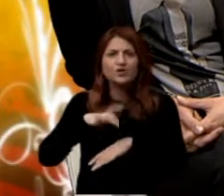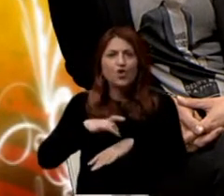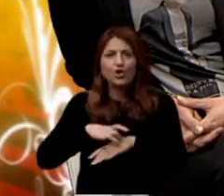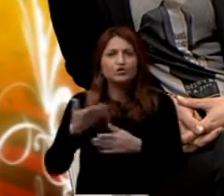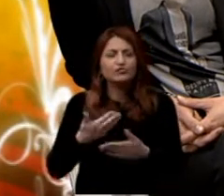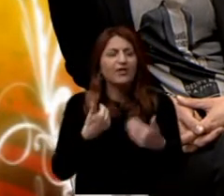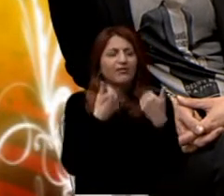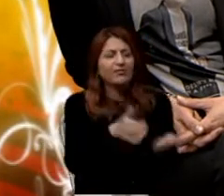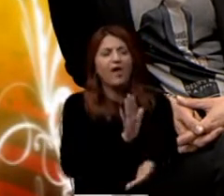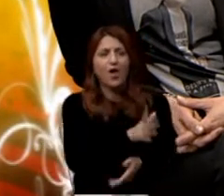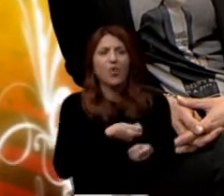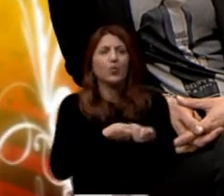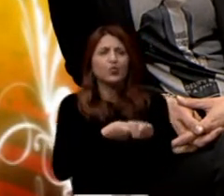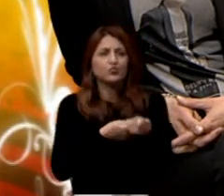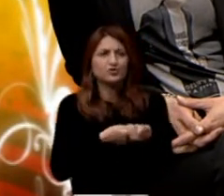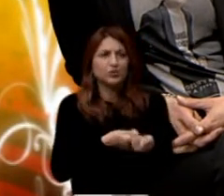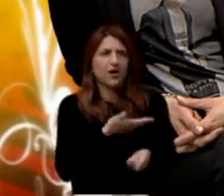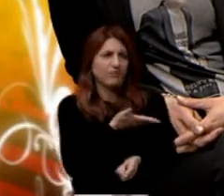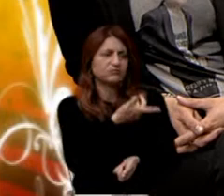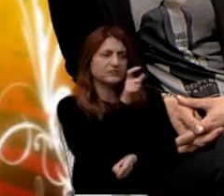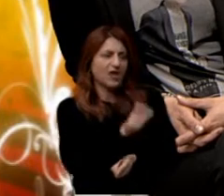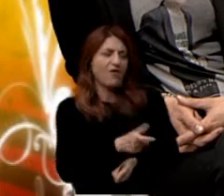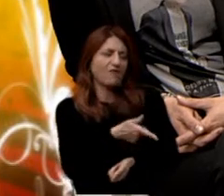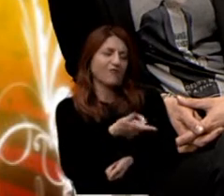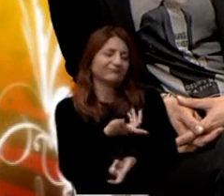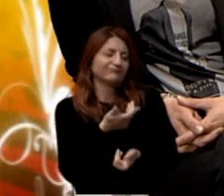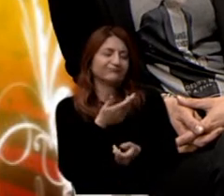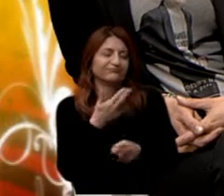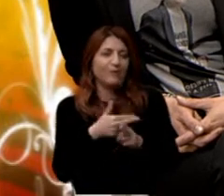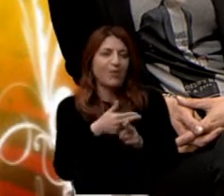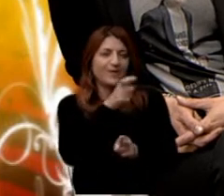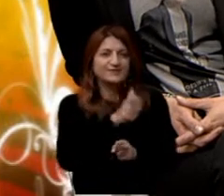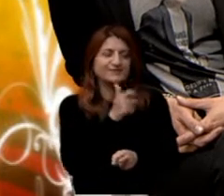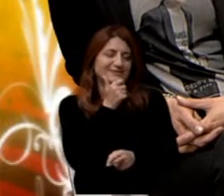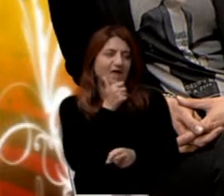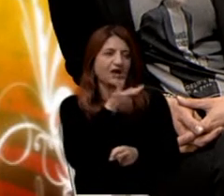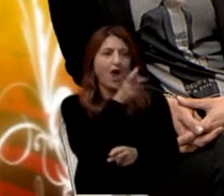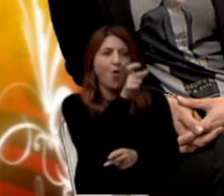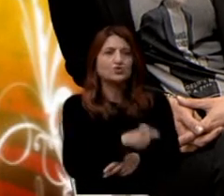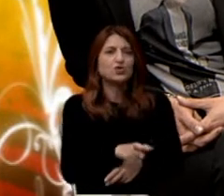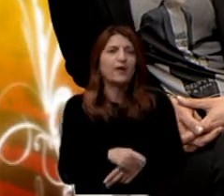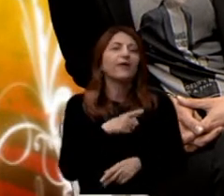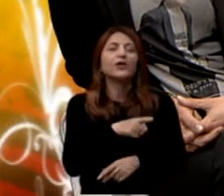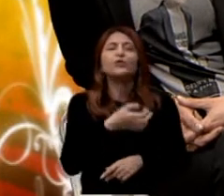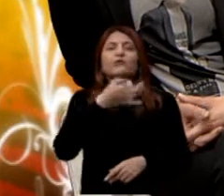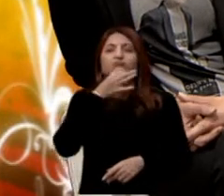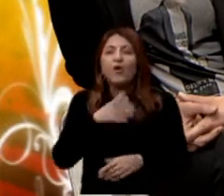pruženu zdravstvenu uslugu za tog gerijatrijskog bolesnika, ali prije svega